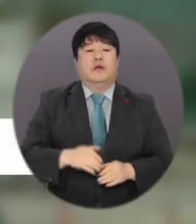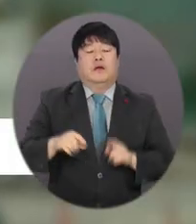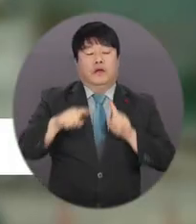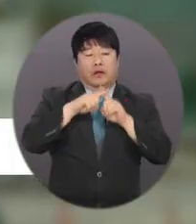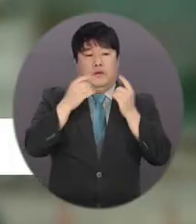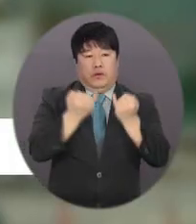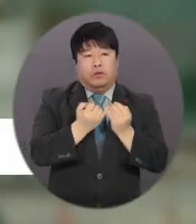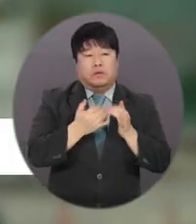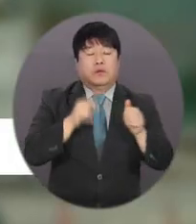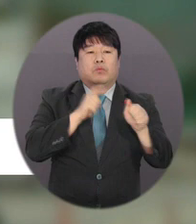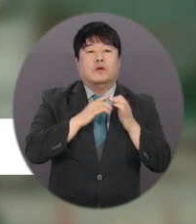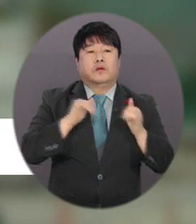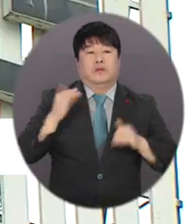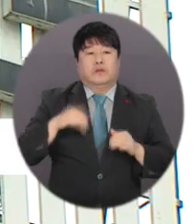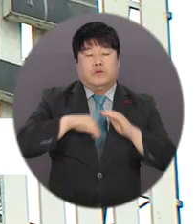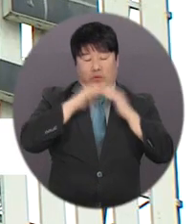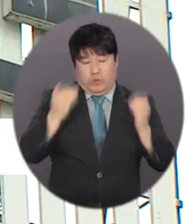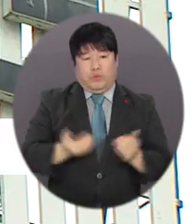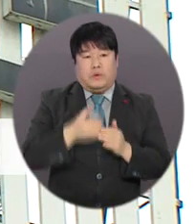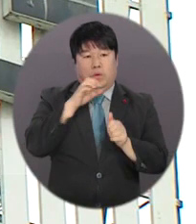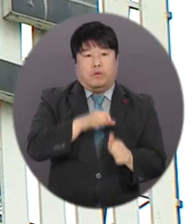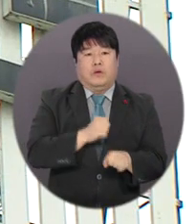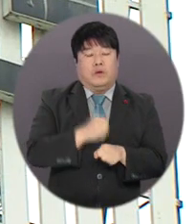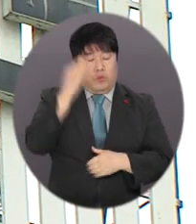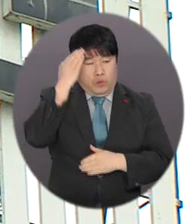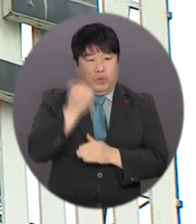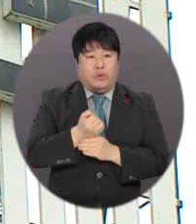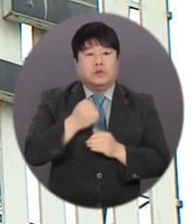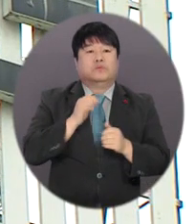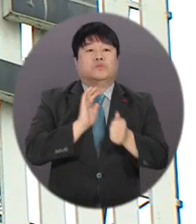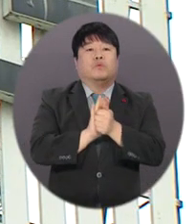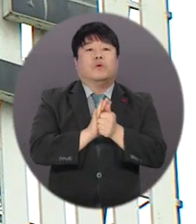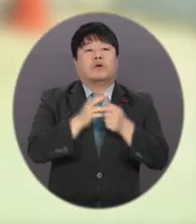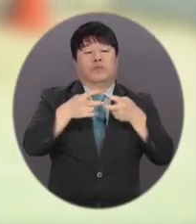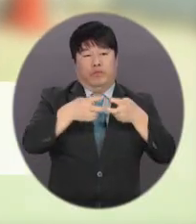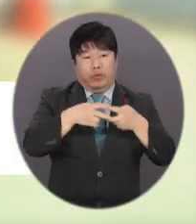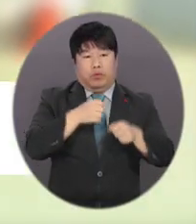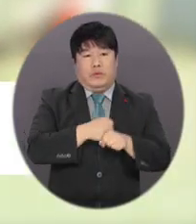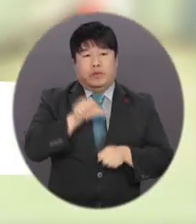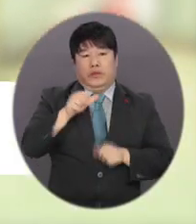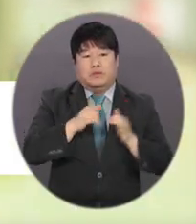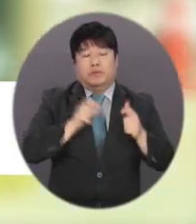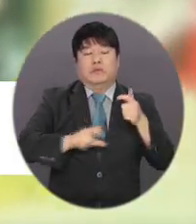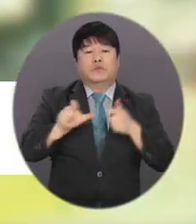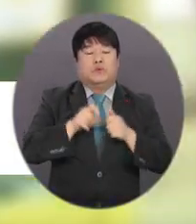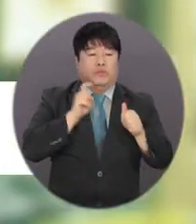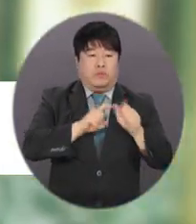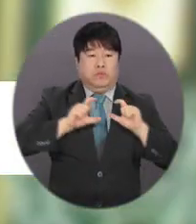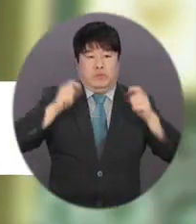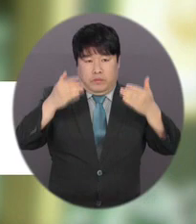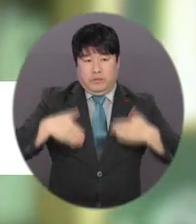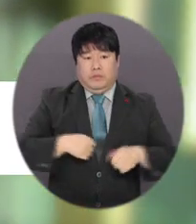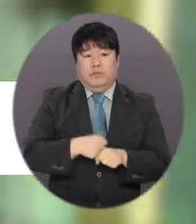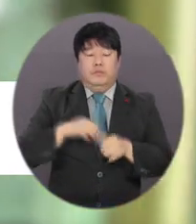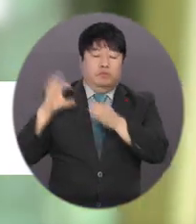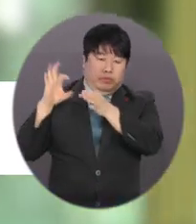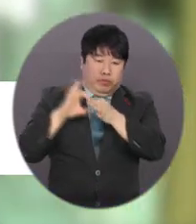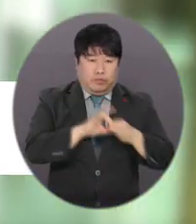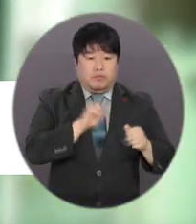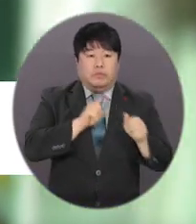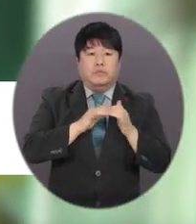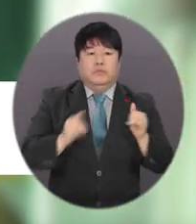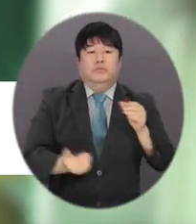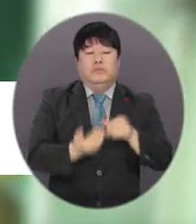간호사가 확진자가 된 이후 코호트 격리된 화순 한 요양병원에서도 5명의 추가 확진 판정을 받는 등 확진자가 꾸준히 나오고